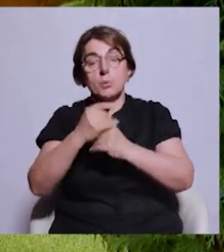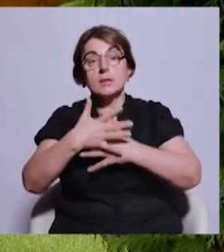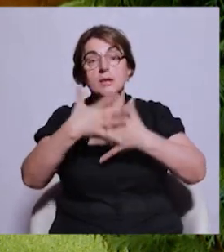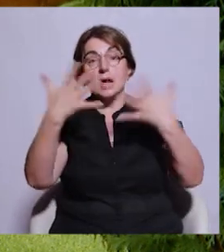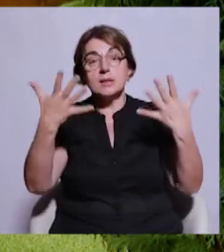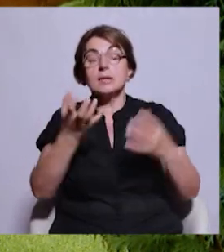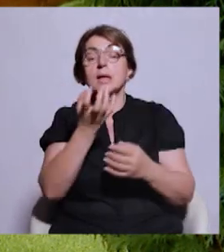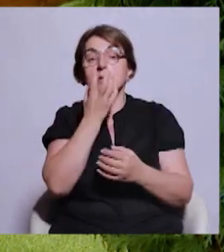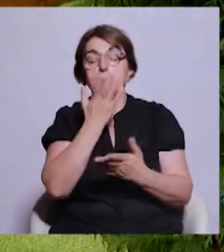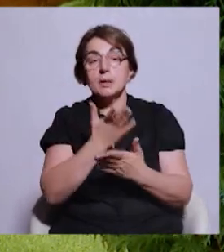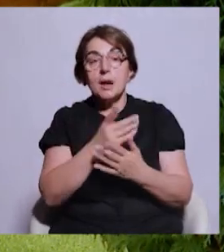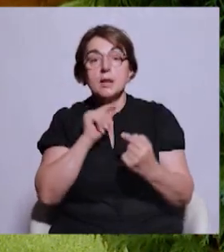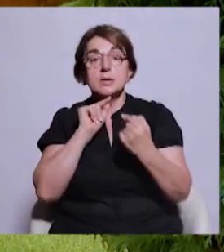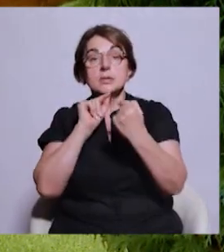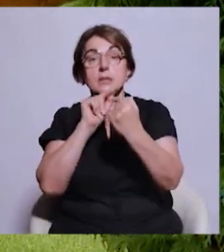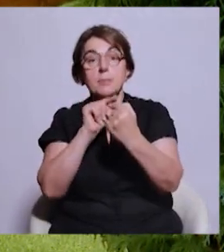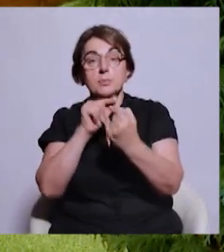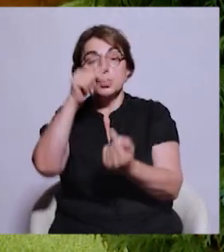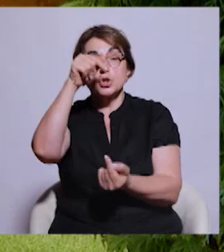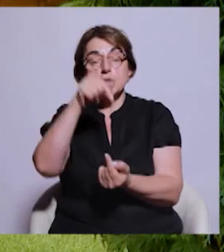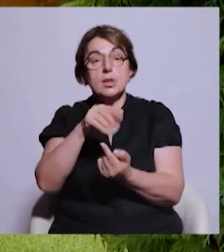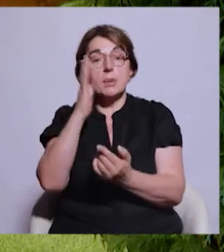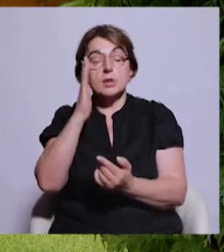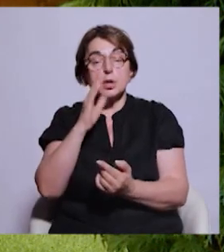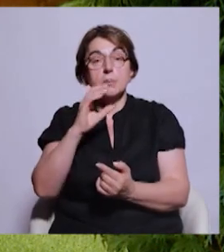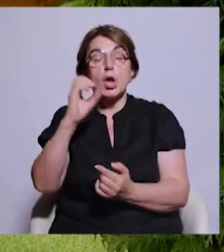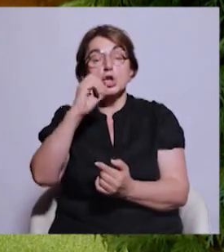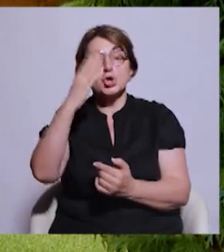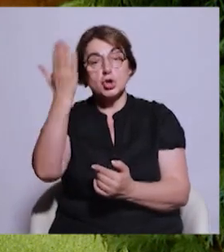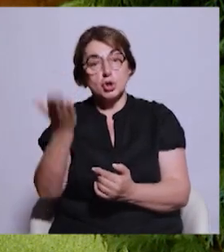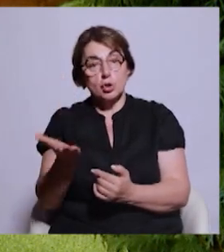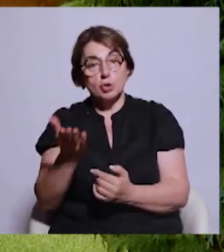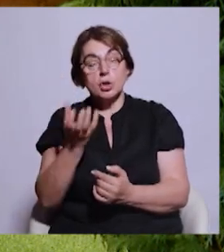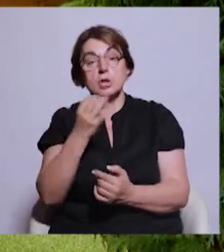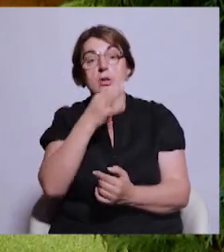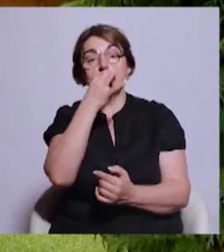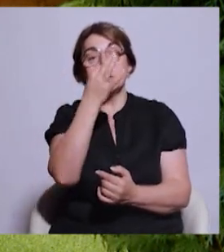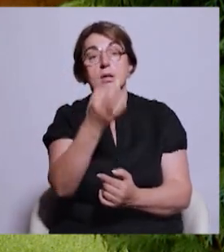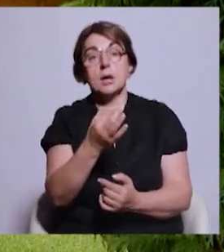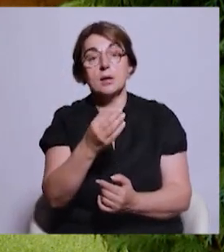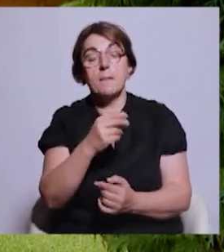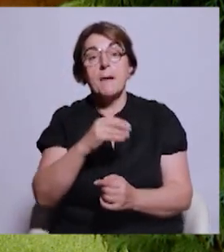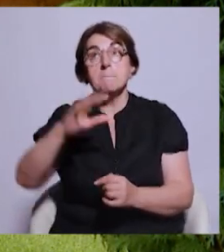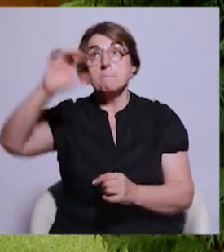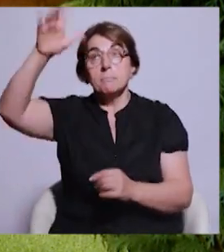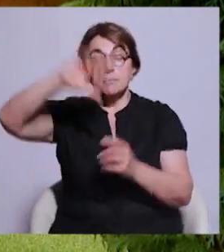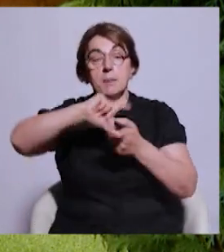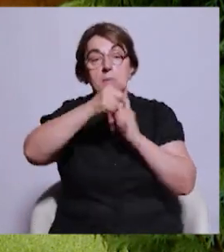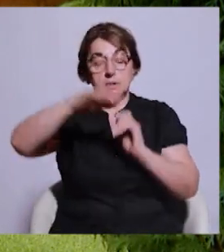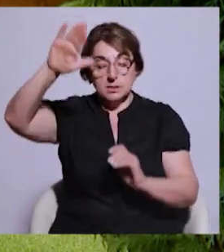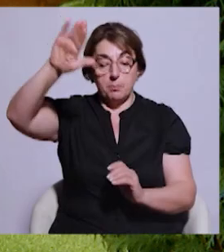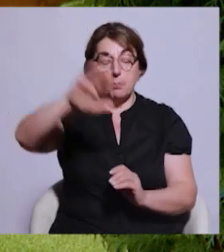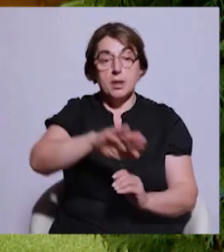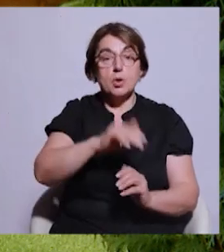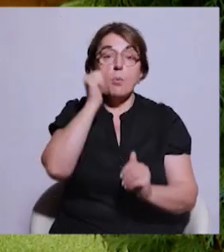რომელიც ნათელი და უფრო თბილია, საპირისპირო მხარე შესაბამისად იქნება ჩრდილოეთი. კიდევ მინდა გითხრათ მთის ფერდობი.